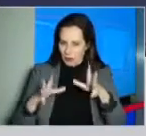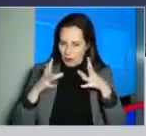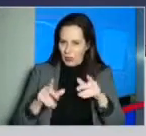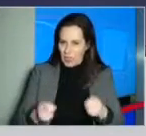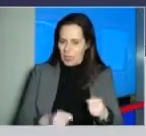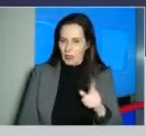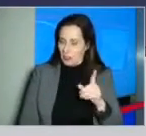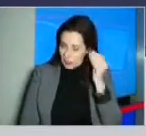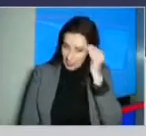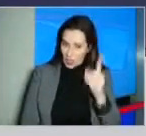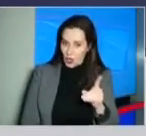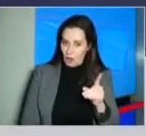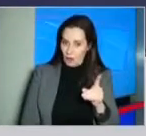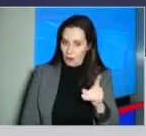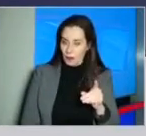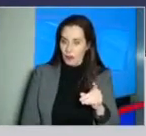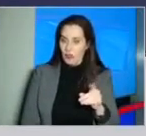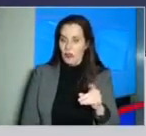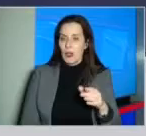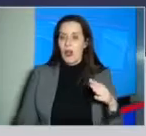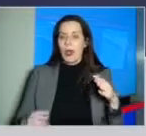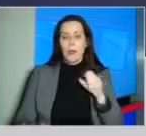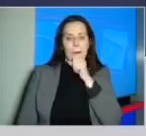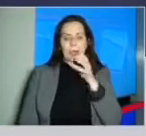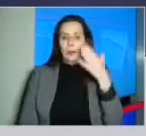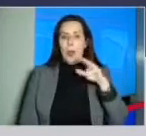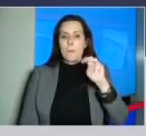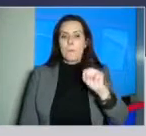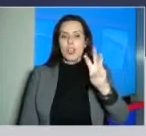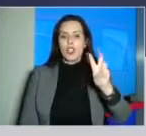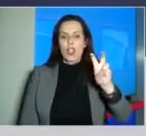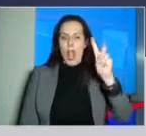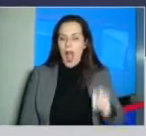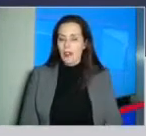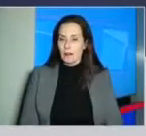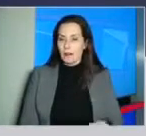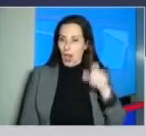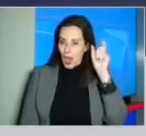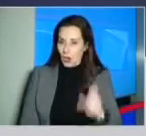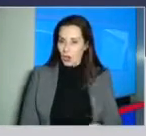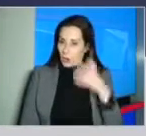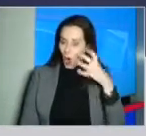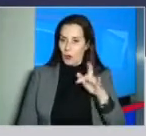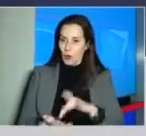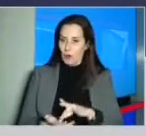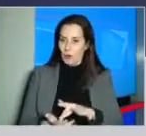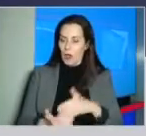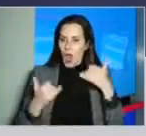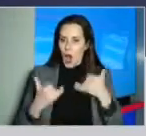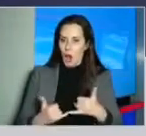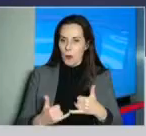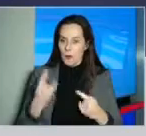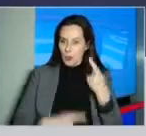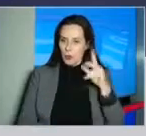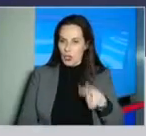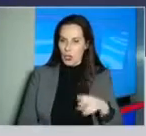ולהיסגר. אל תשכחו, רשת בתי אבות משען הייתה לתפארת מדינת ישראל. נכון. אנשים אהבו את המקום הזה. היום פתאום, אם